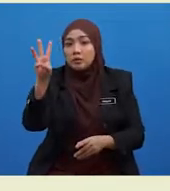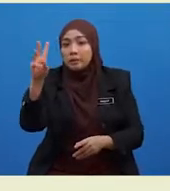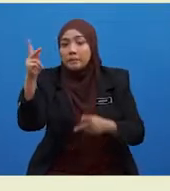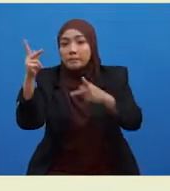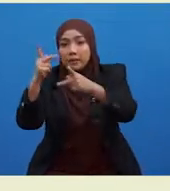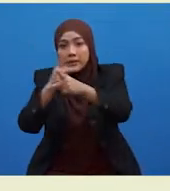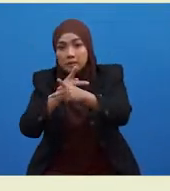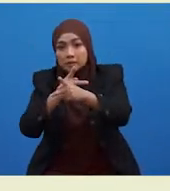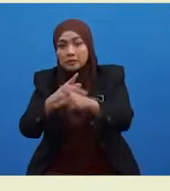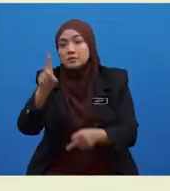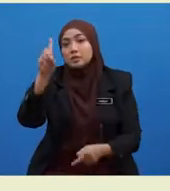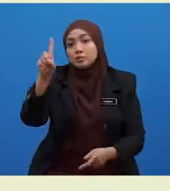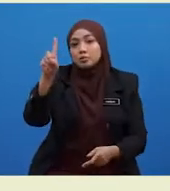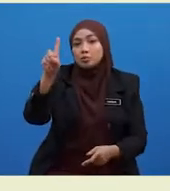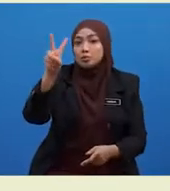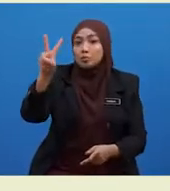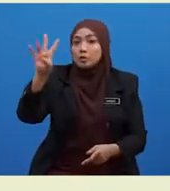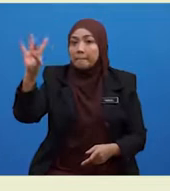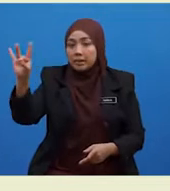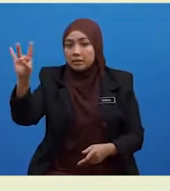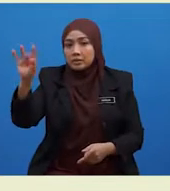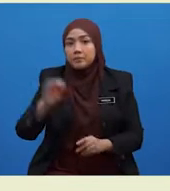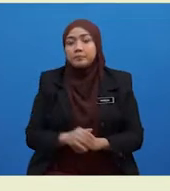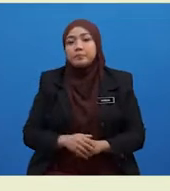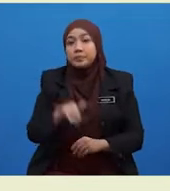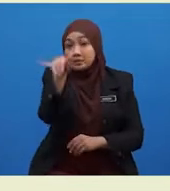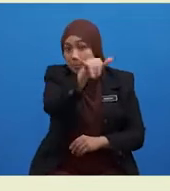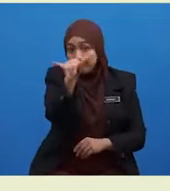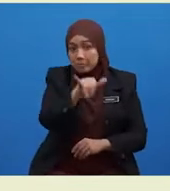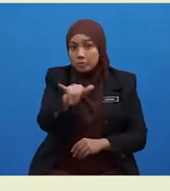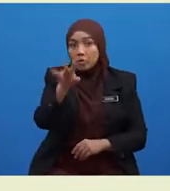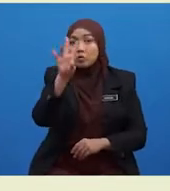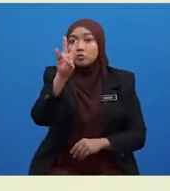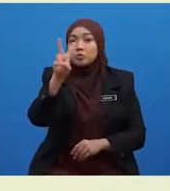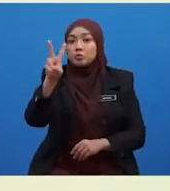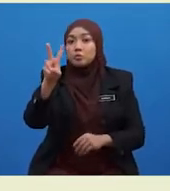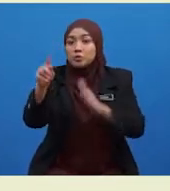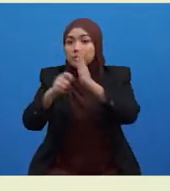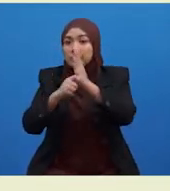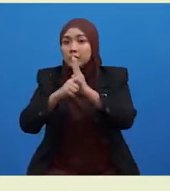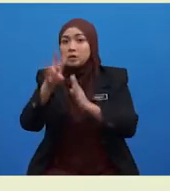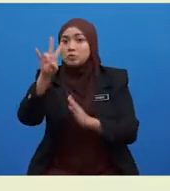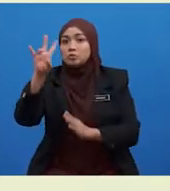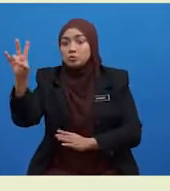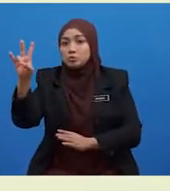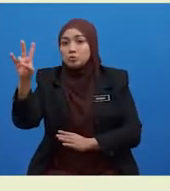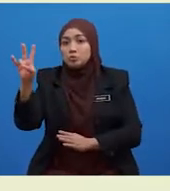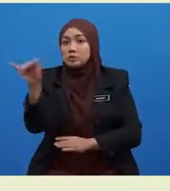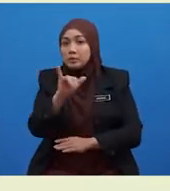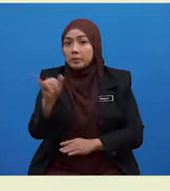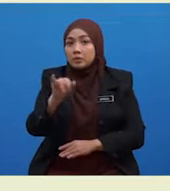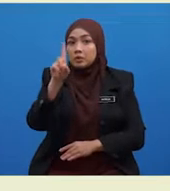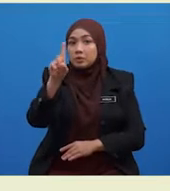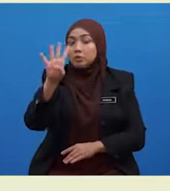0.6 darab 128 sama dengan 72 tambah 77 sama